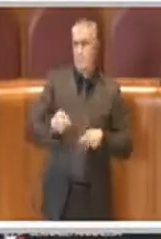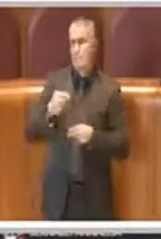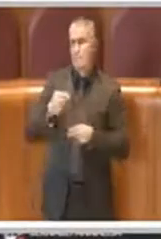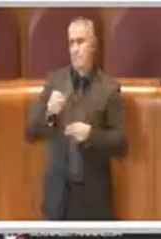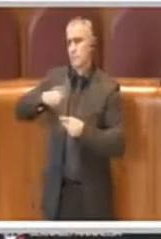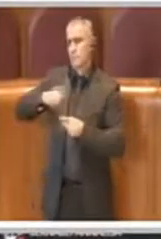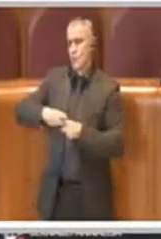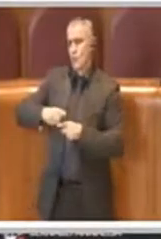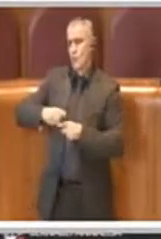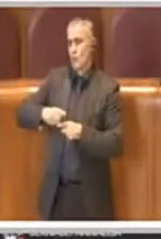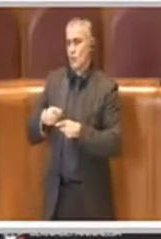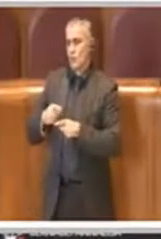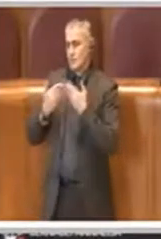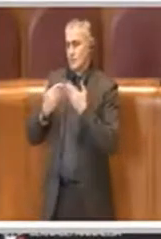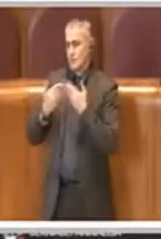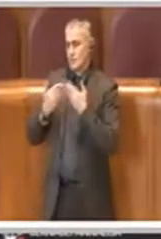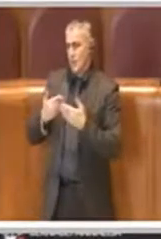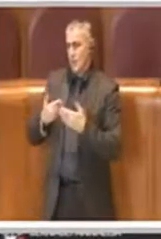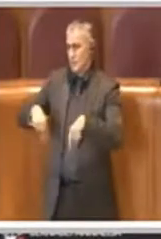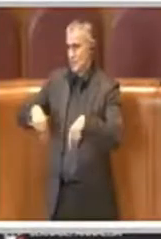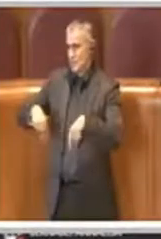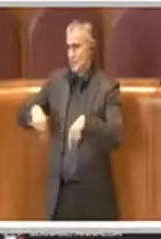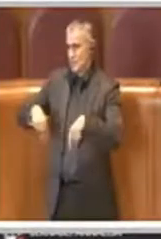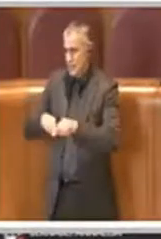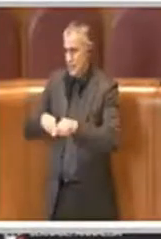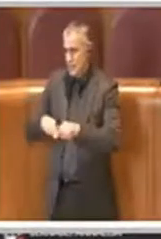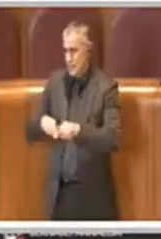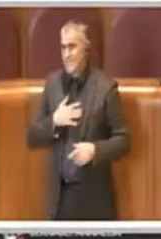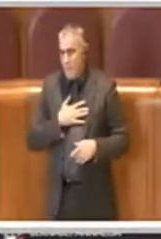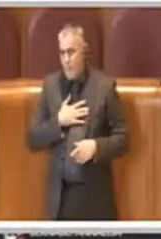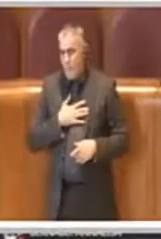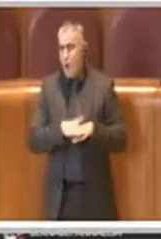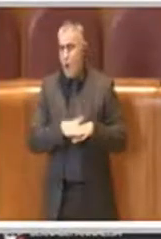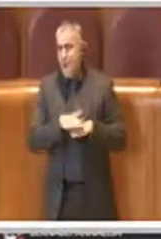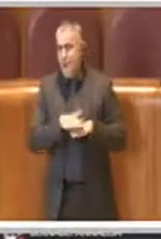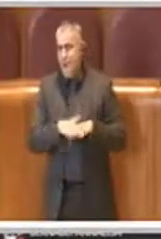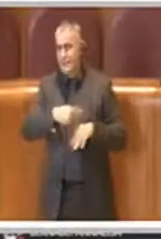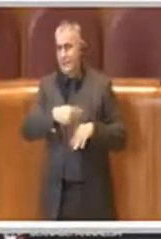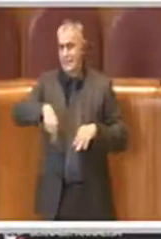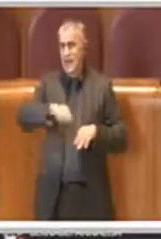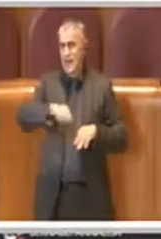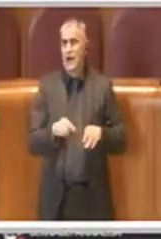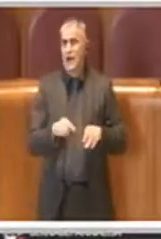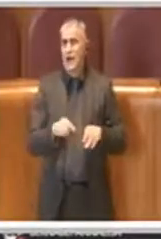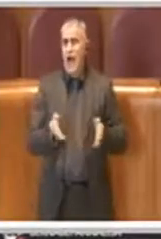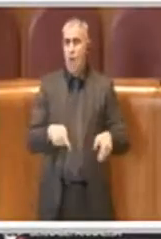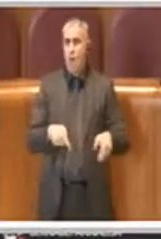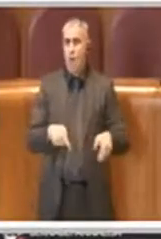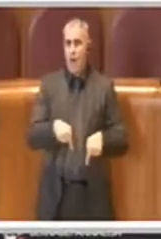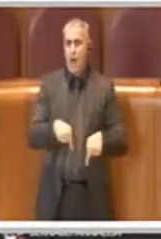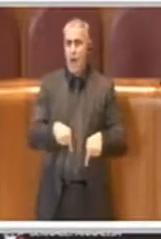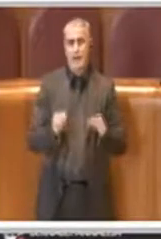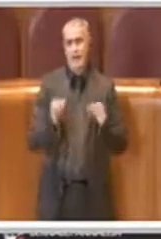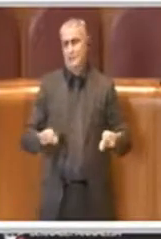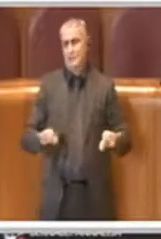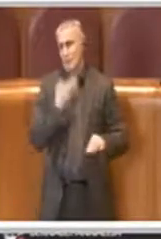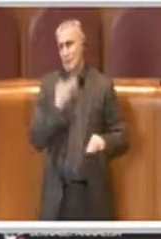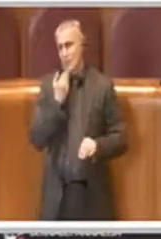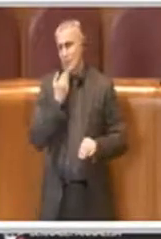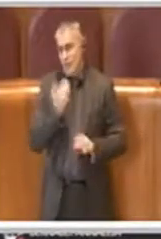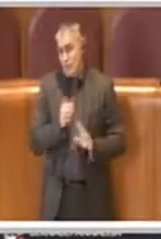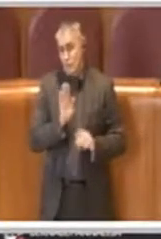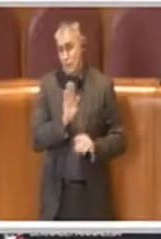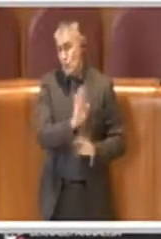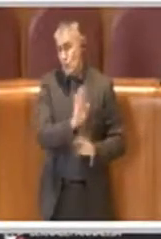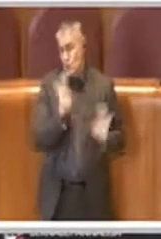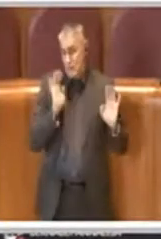questa modalità che onestamente ho trovato poco rispettosa dell'Aula, e penso sia un qualcosa di oggettivo, perché si sapeva che